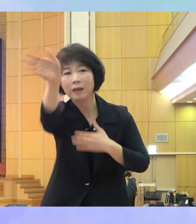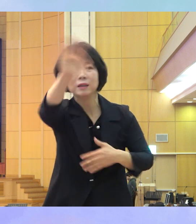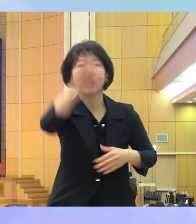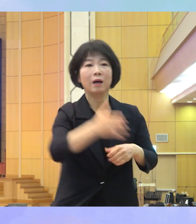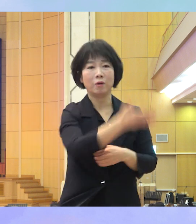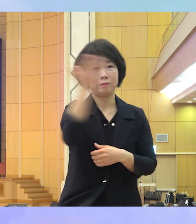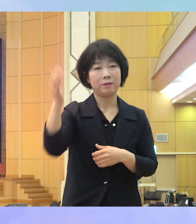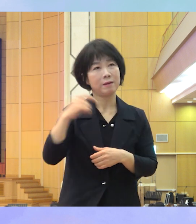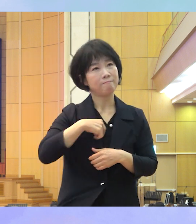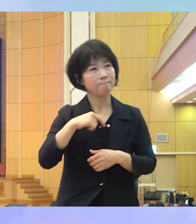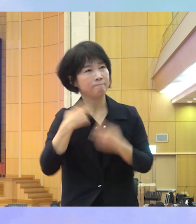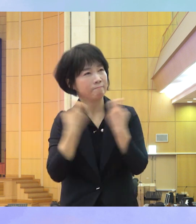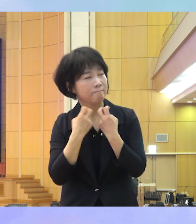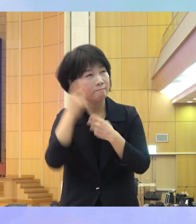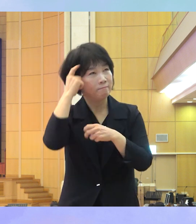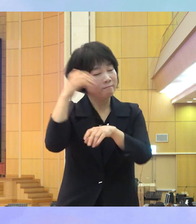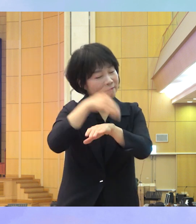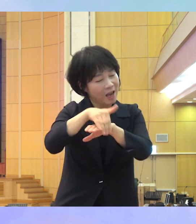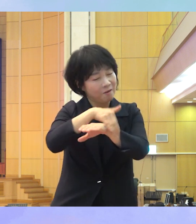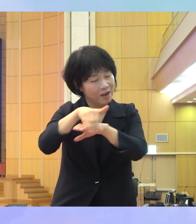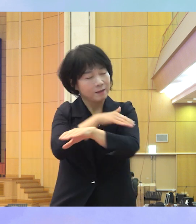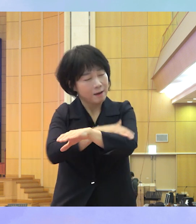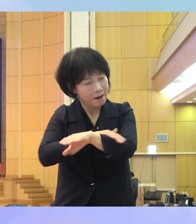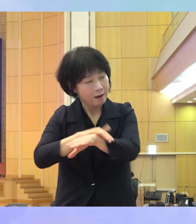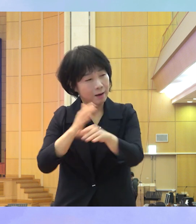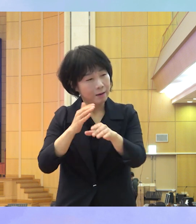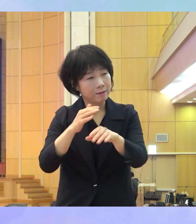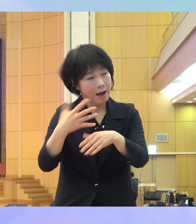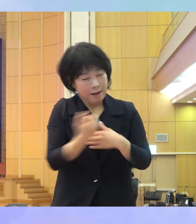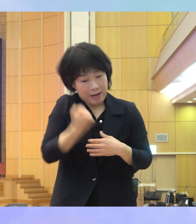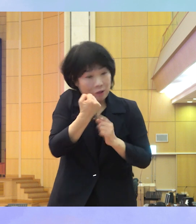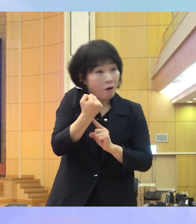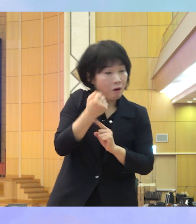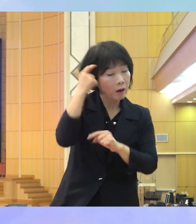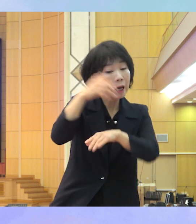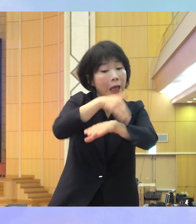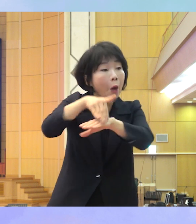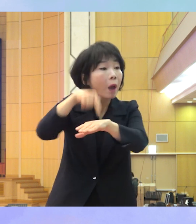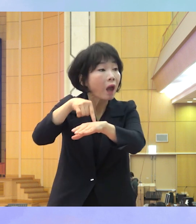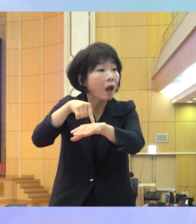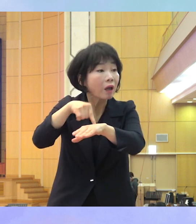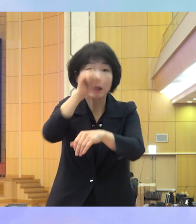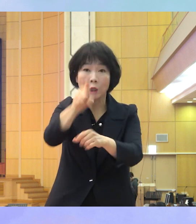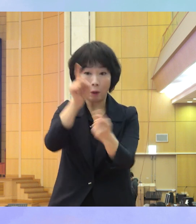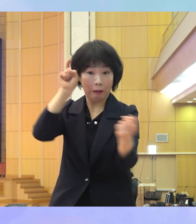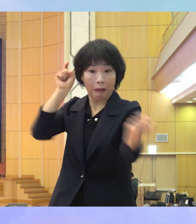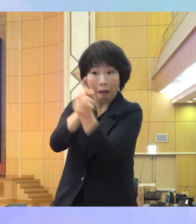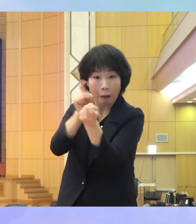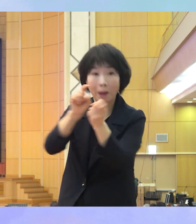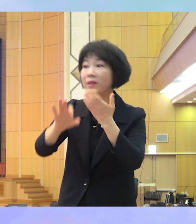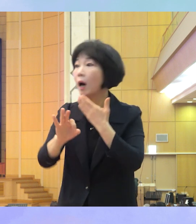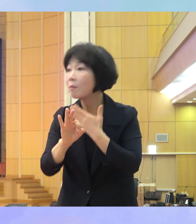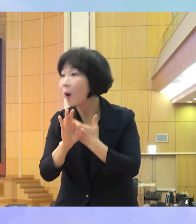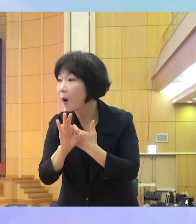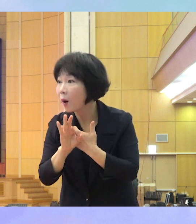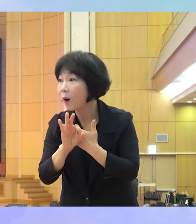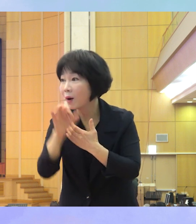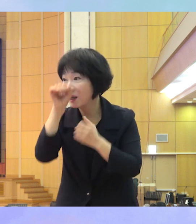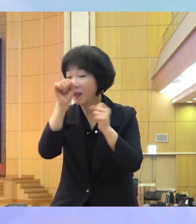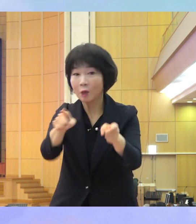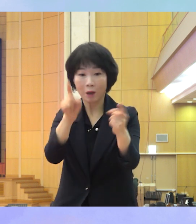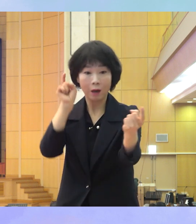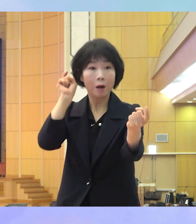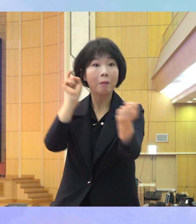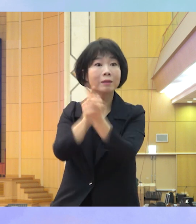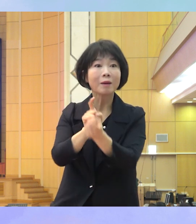계획을 잘 세웠을지라도 그 계획이 기회를 잘 만났을 때, 기회를